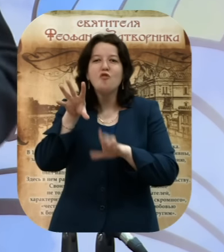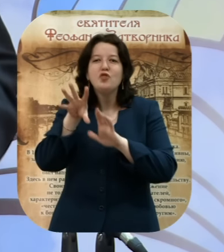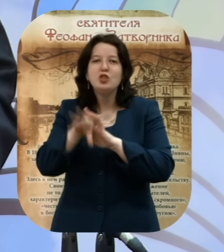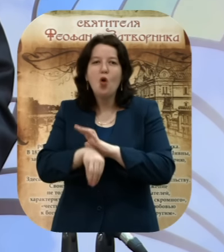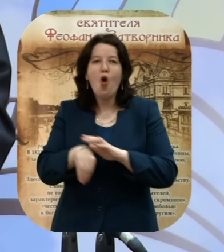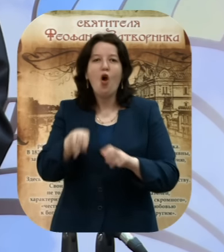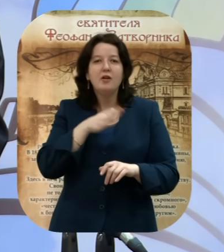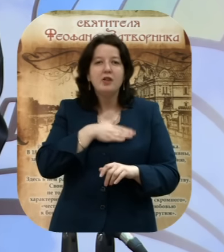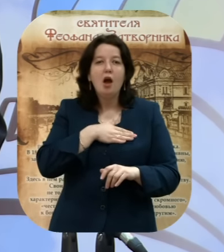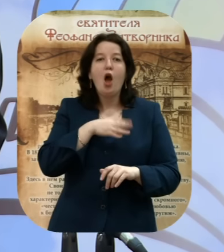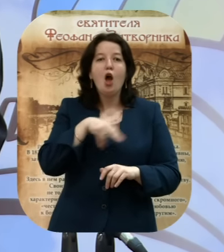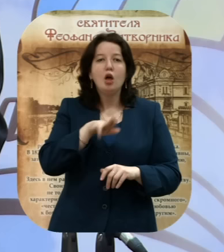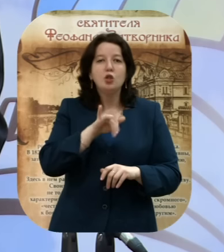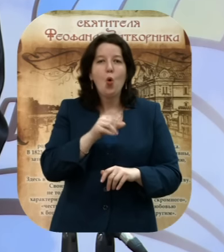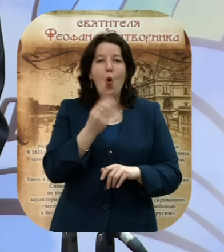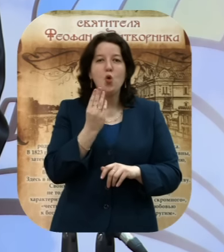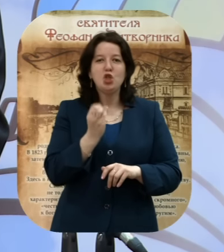душевность.